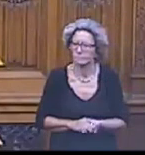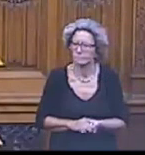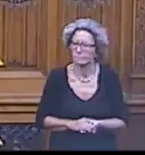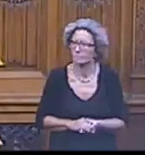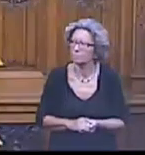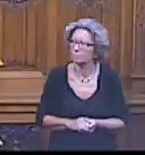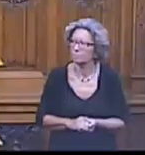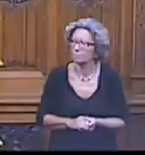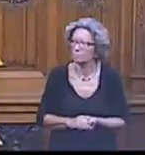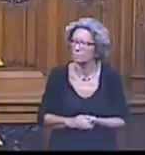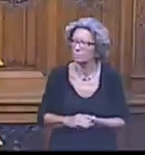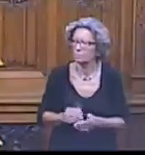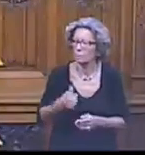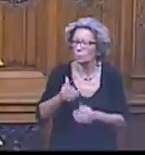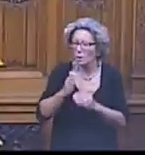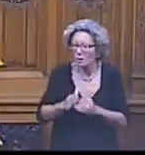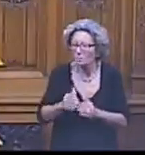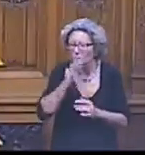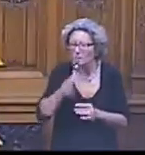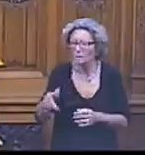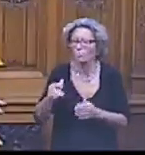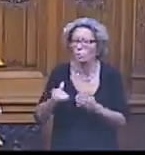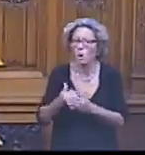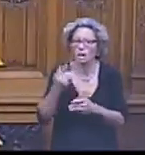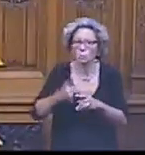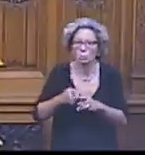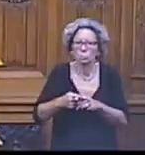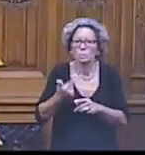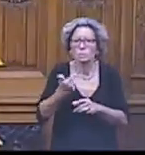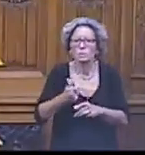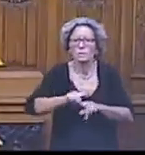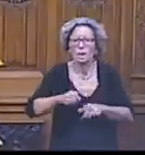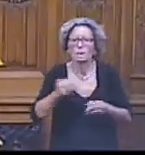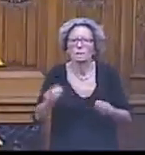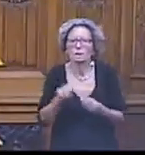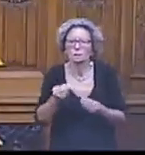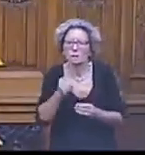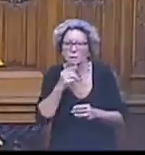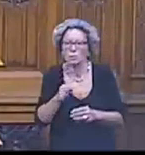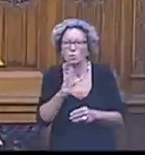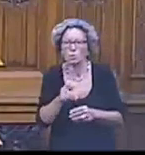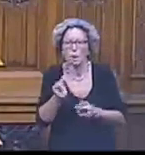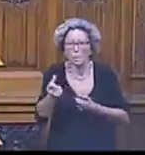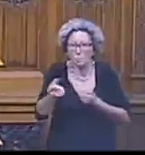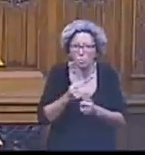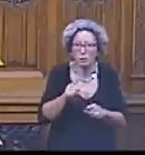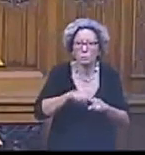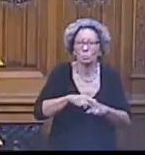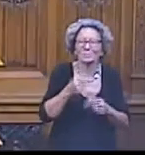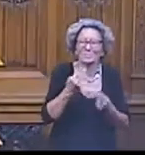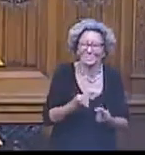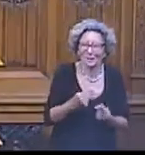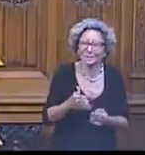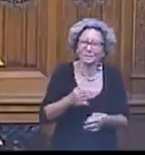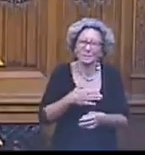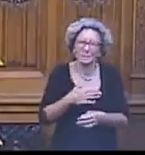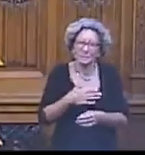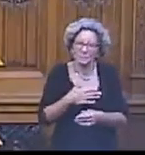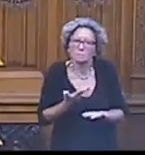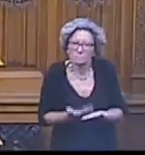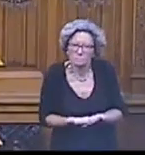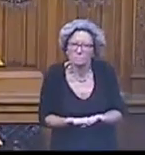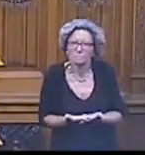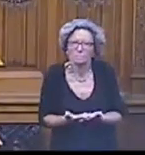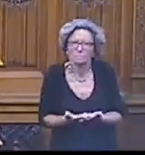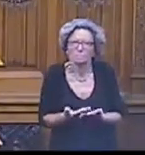Ich möchte daher die letzte Rede an dieser Aktuellen Stunde nutzen, um über zwei andere Sachen zu reden, über Politik und über Werte. Ich für meinen Teil bin der Überzeugung, dass